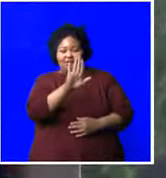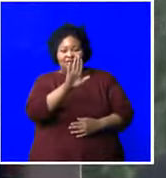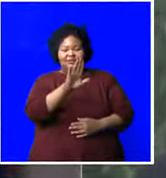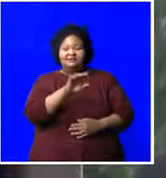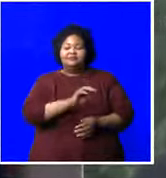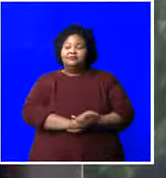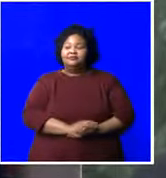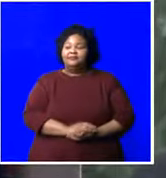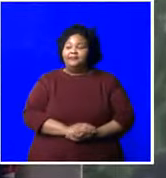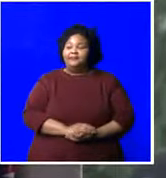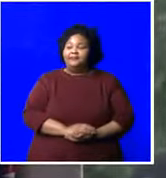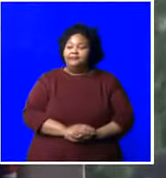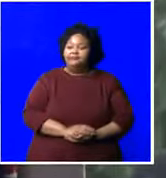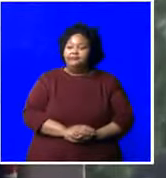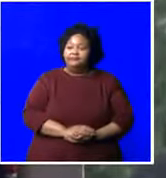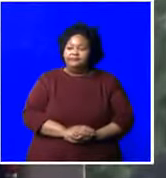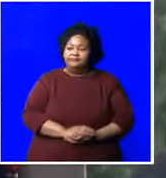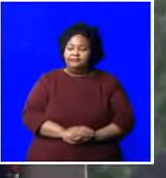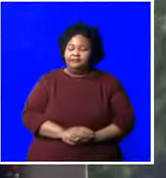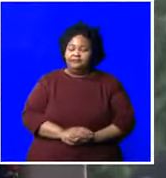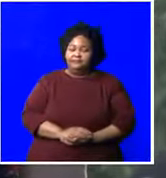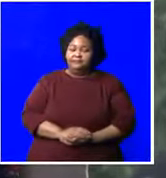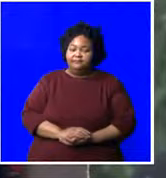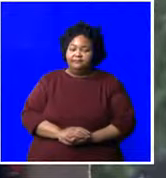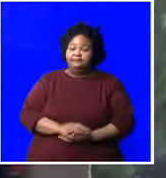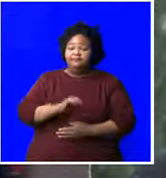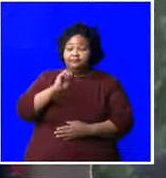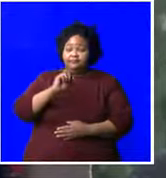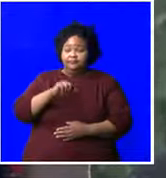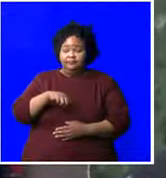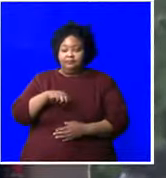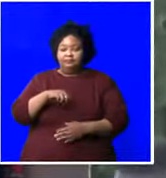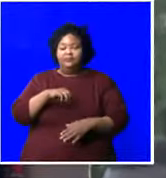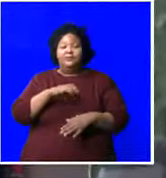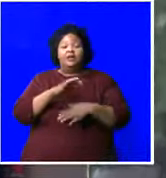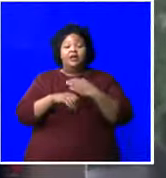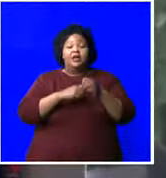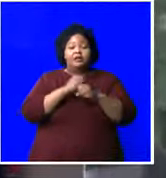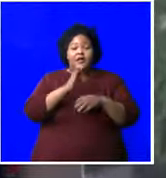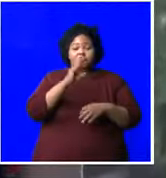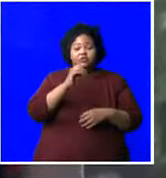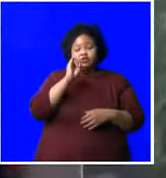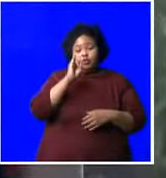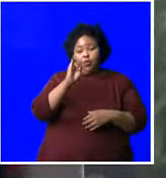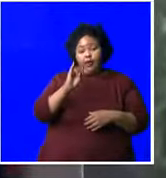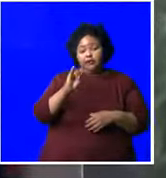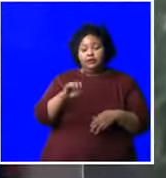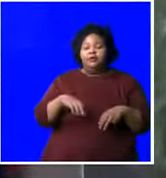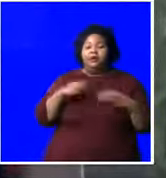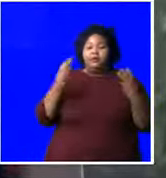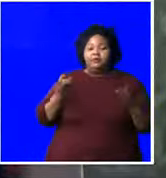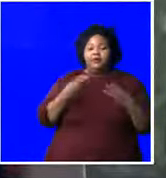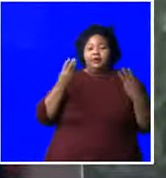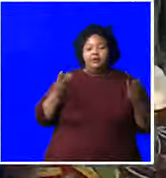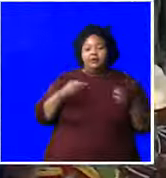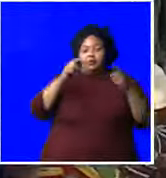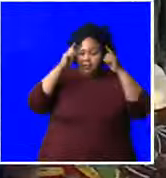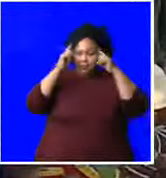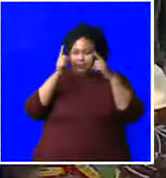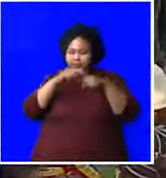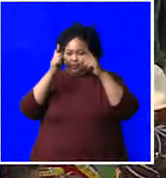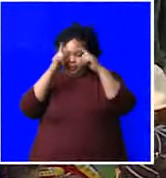wanyana kunaletimo lebona sibethi khona eveni bo unrest ama health crisis